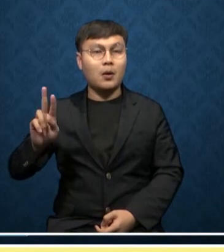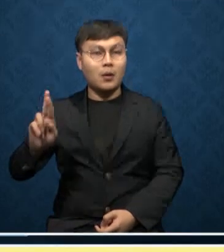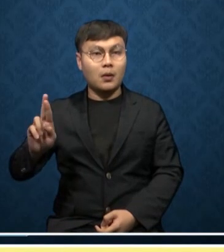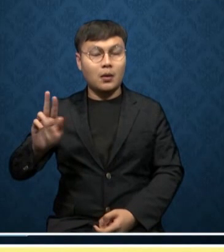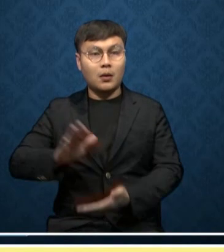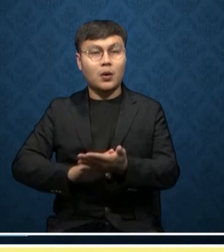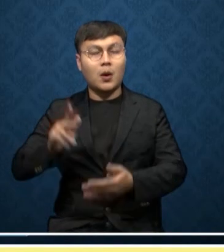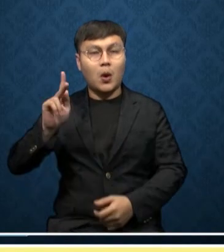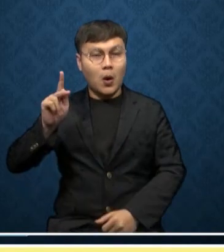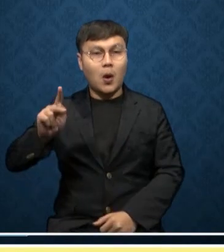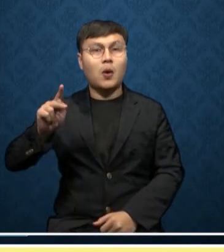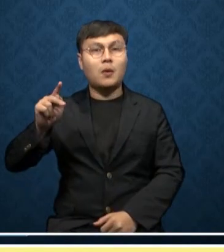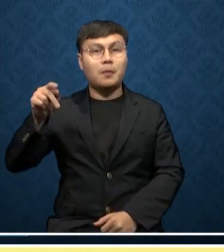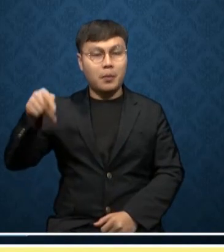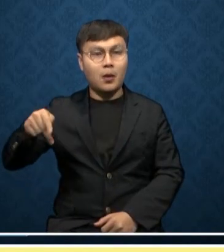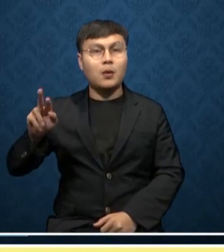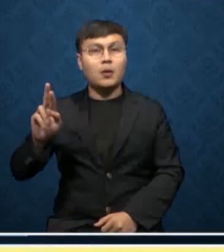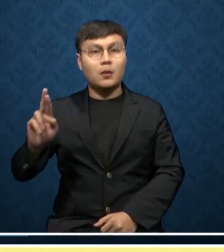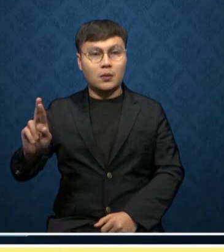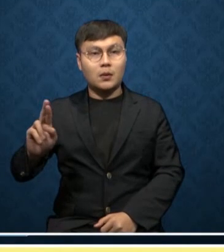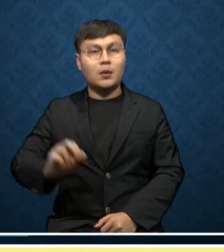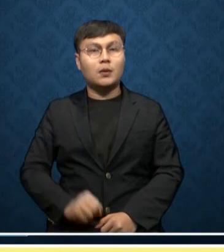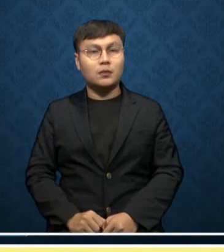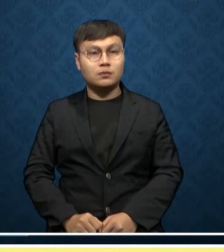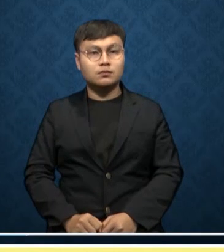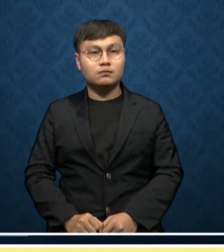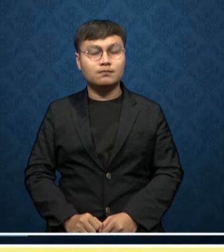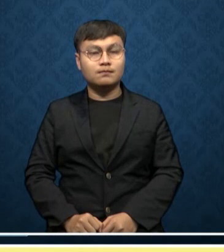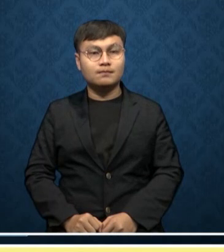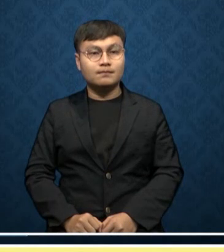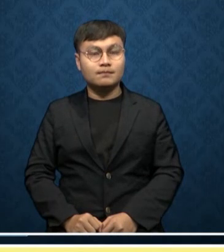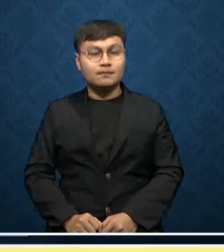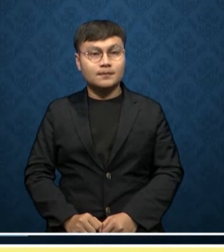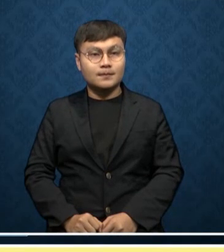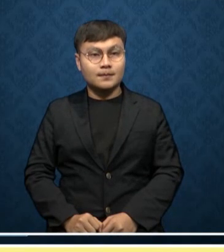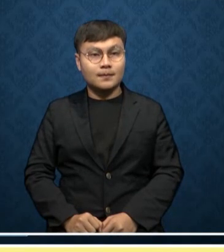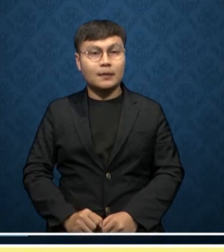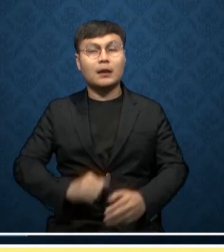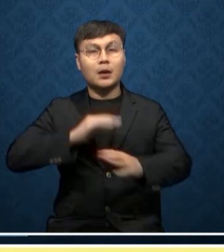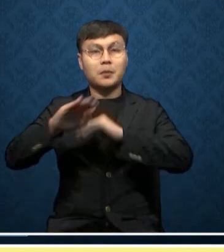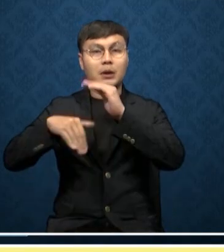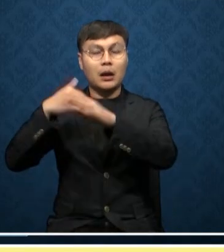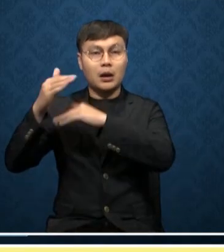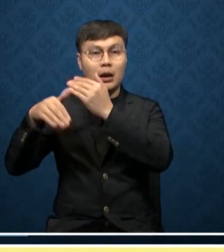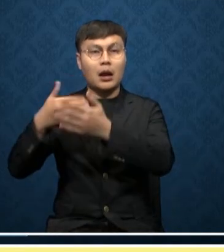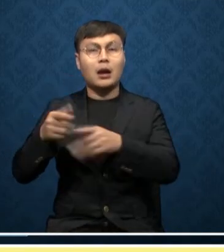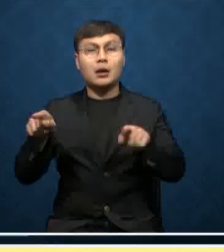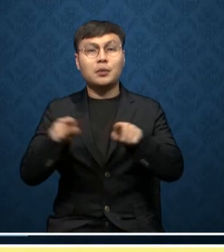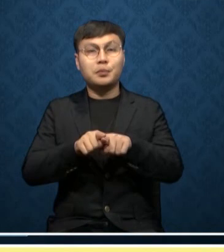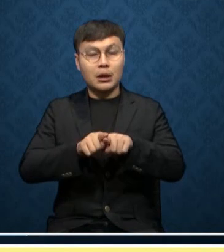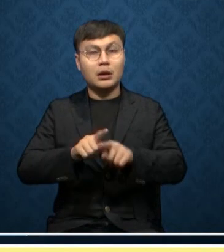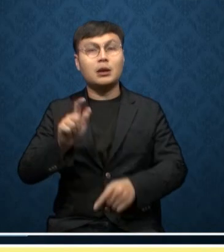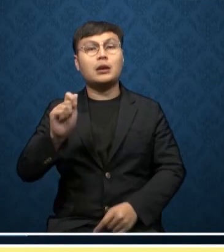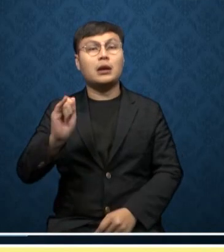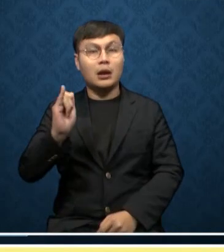กพรณวันนี้การประเมินผลใช้อินเซอร์อย่างเดียวไม่ได้ครับถ้านอกจากว่าท่านพัฒนาอนอร์ให้เป็นเหมือนกับ AIนะ